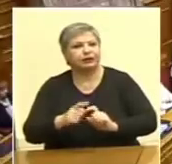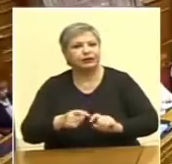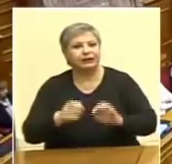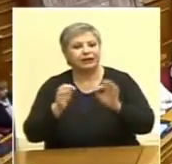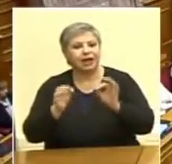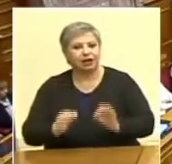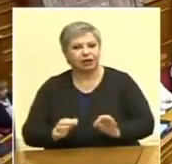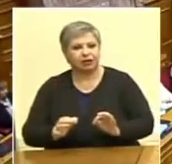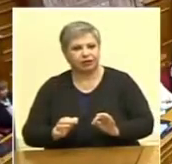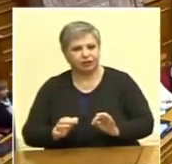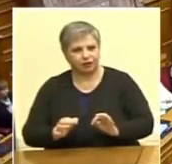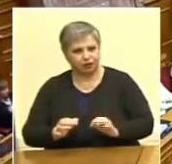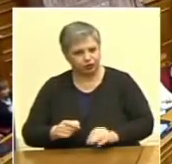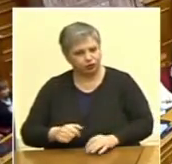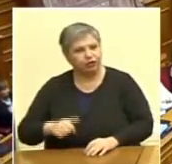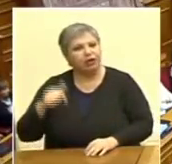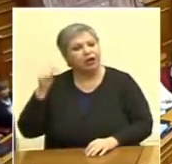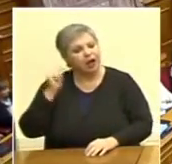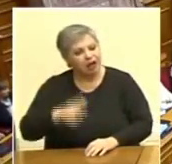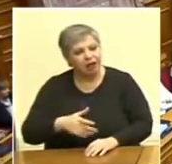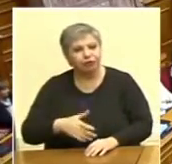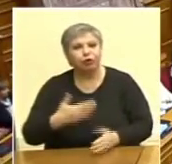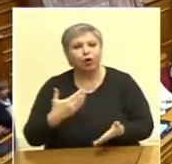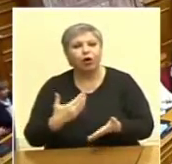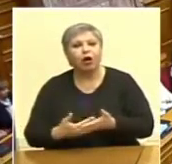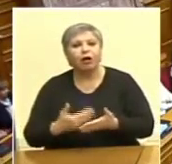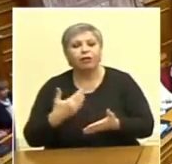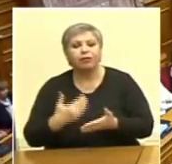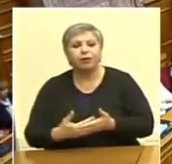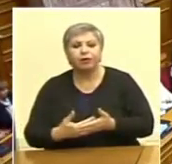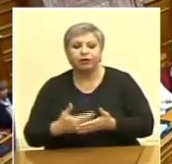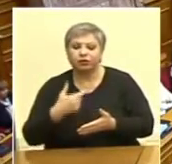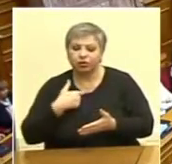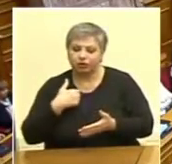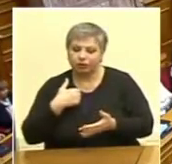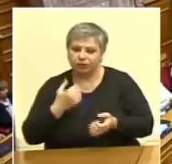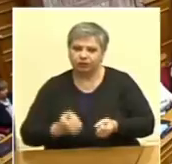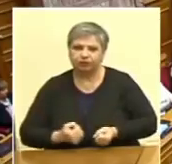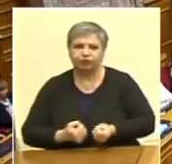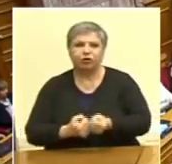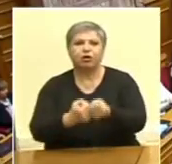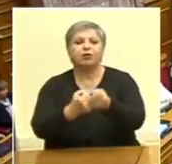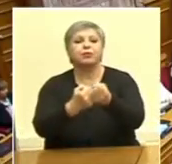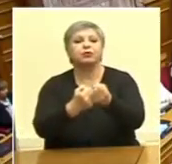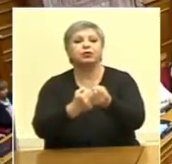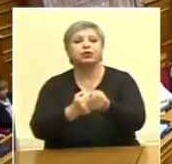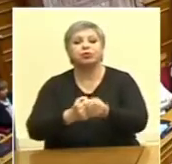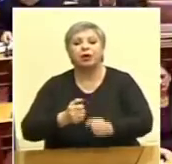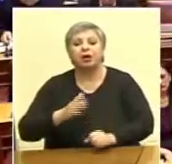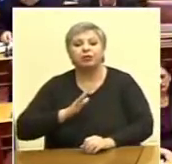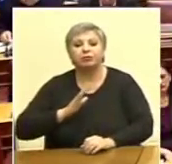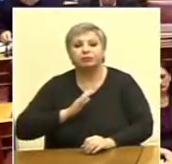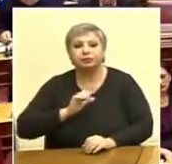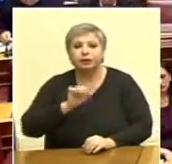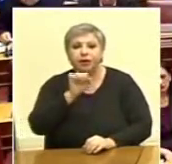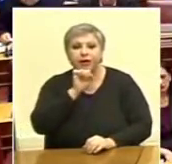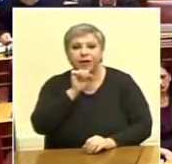Παρέμβαση που αφορά την έμπρακτη στήριξη κατά κανόνα ανθρώπων της τρίτης ηλικίας.